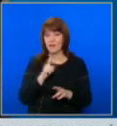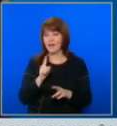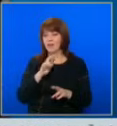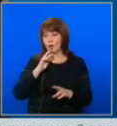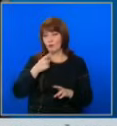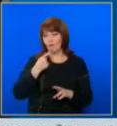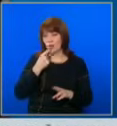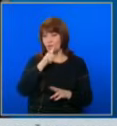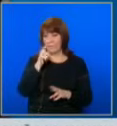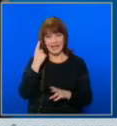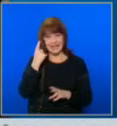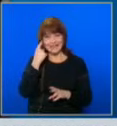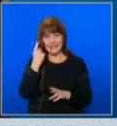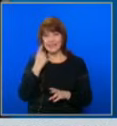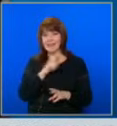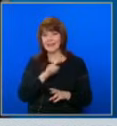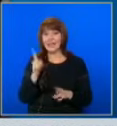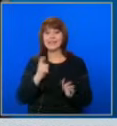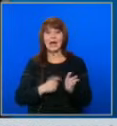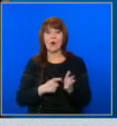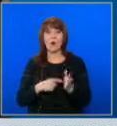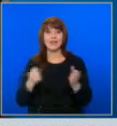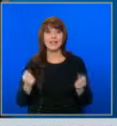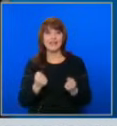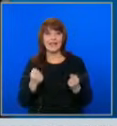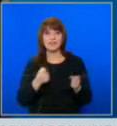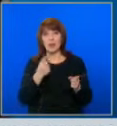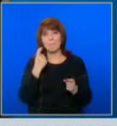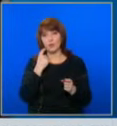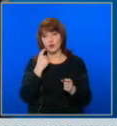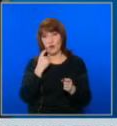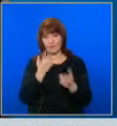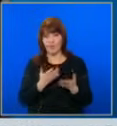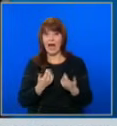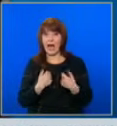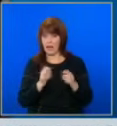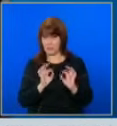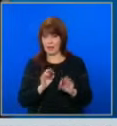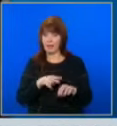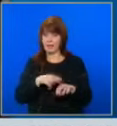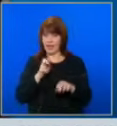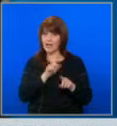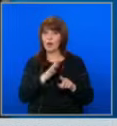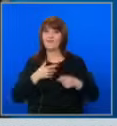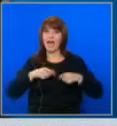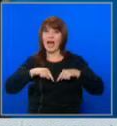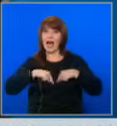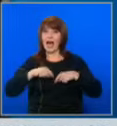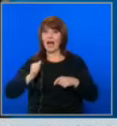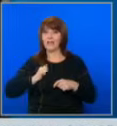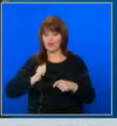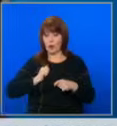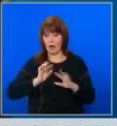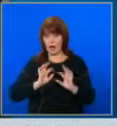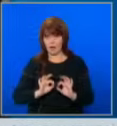отговори на въпроса дали знае за незаконни дейности от страна на божанов аз бях негов адвокат така че на тоя